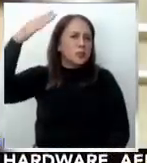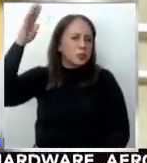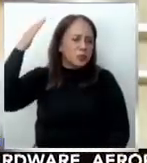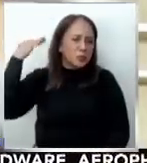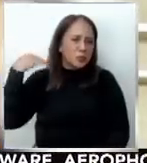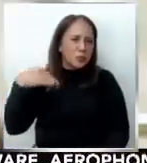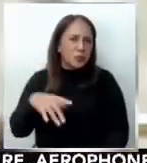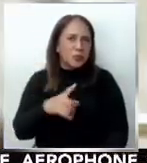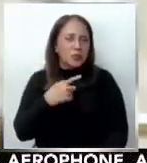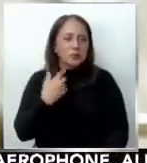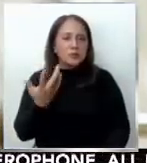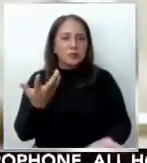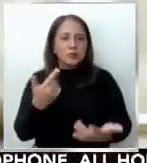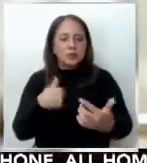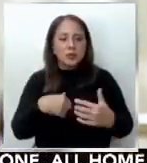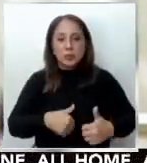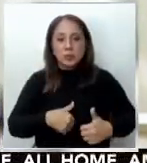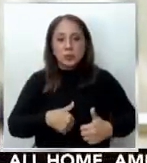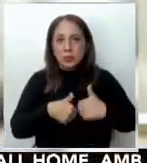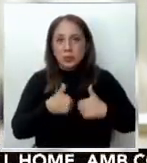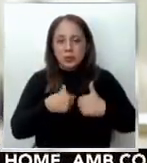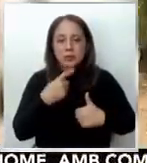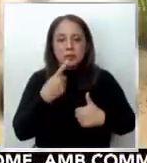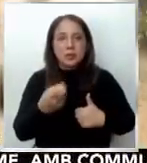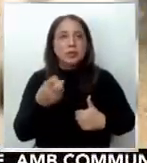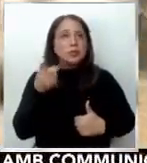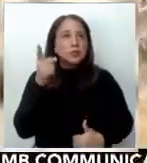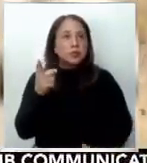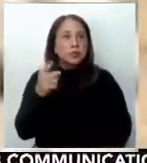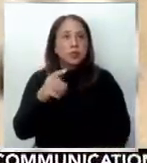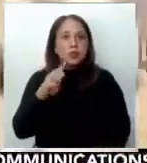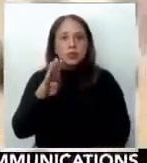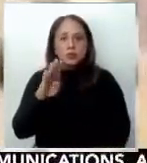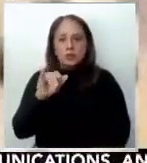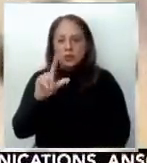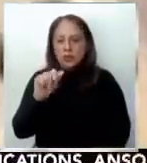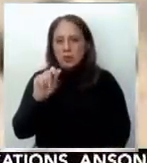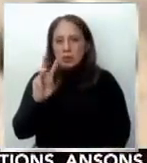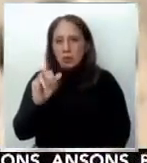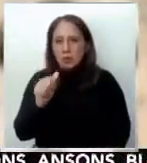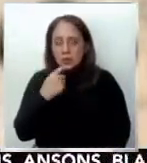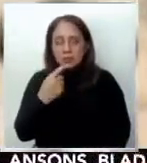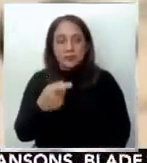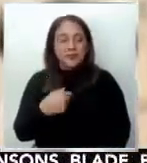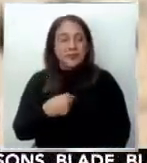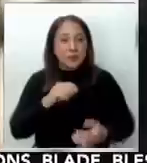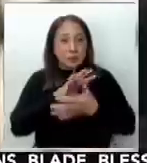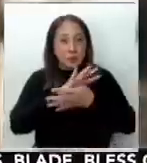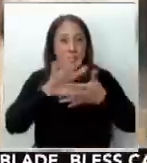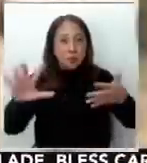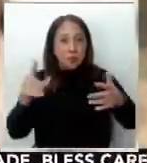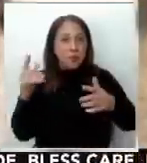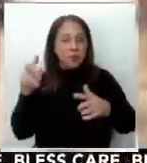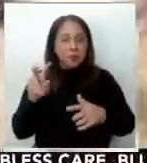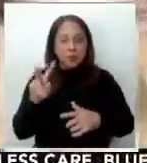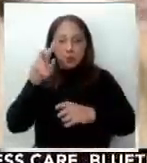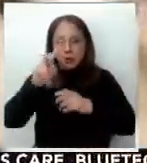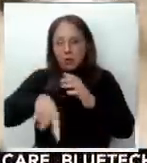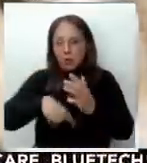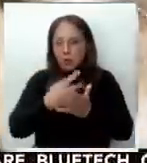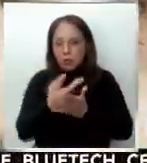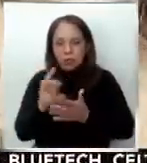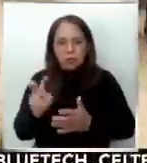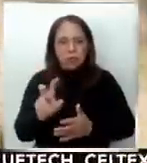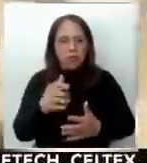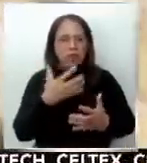po tayo maliligo, sinasabi po nila doon tayo sa Bilawa. Ang vlogger mula Davao na si Willie, bumabiyahe pa ng 2 oras para makaligo sa mainit na